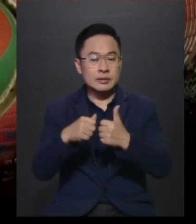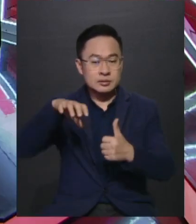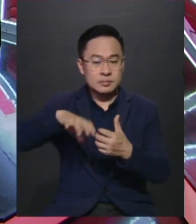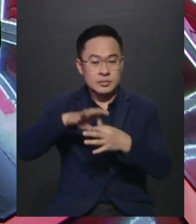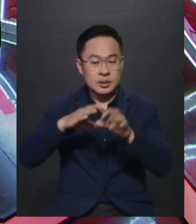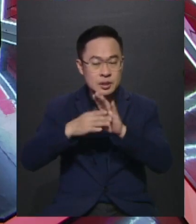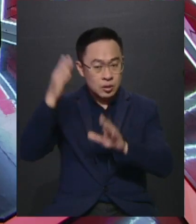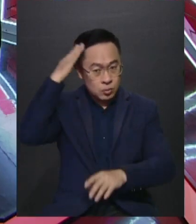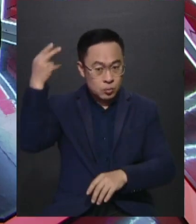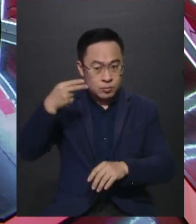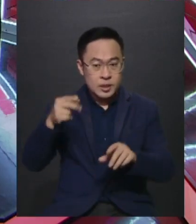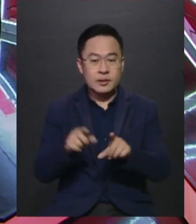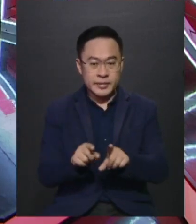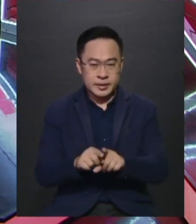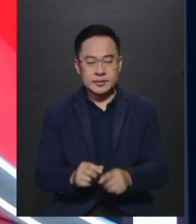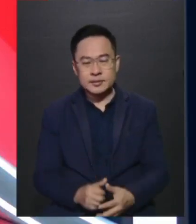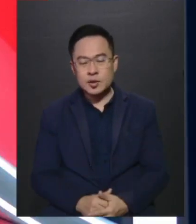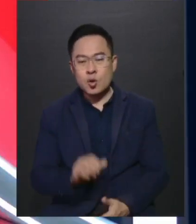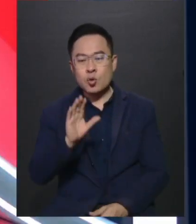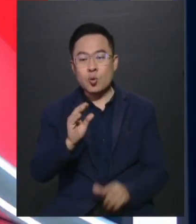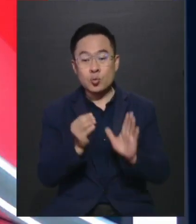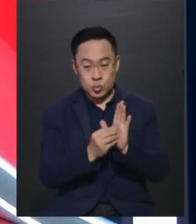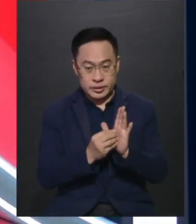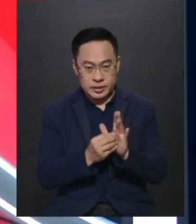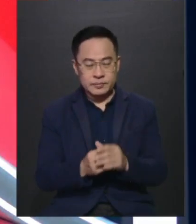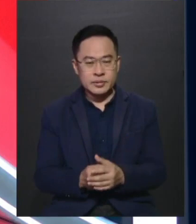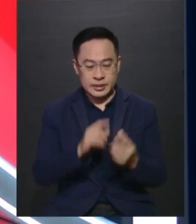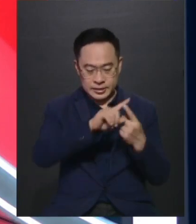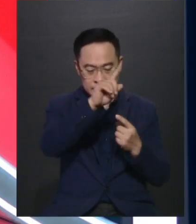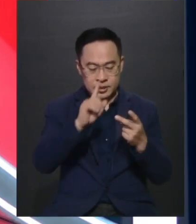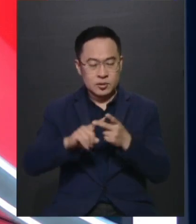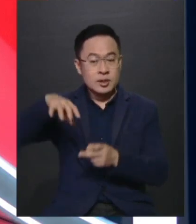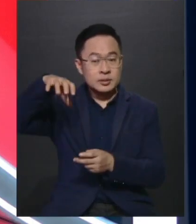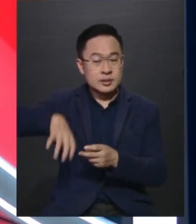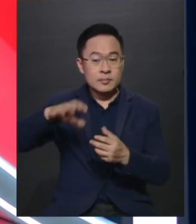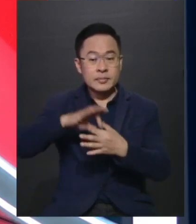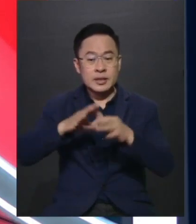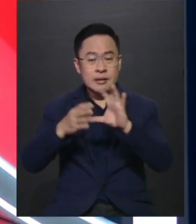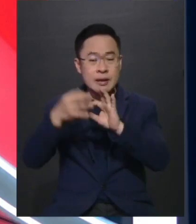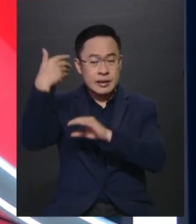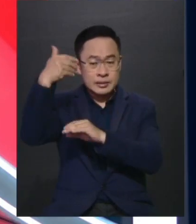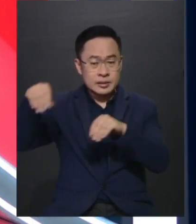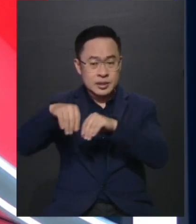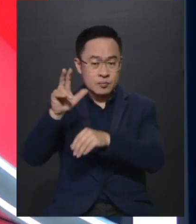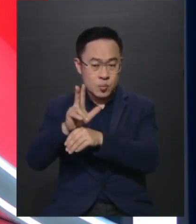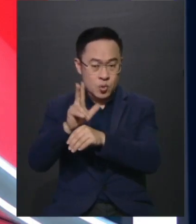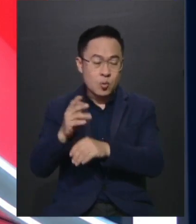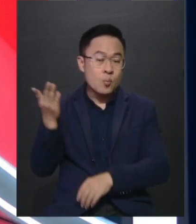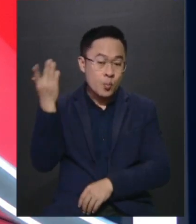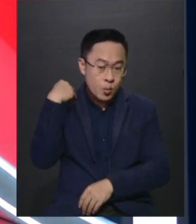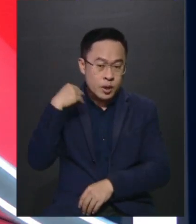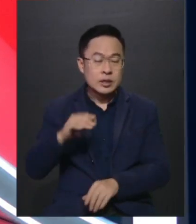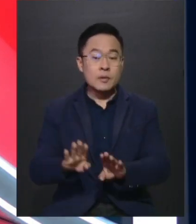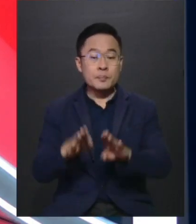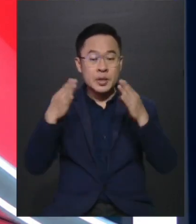อีกหนึ่งสนามที่เป็นสนามใหญ่ในกรุงเทพมหานครเหมือนกันนั่นก็คือสนามสุพัชลาไสยนะคะเมื่อวานนี้ค่ะใช้เป็นเจ้าภาพในการ